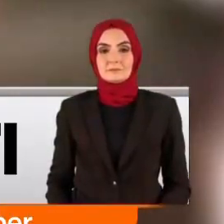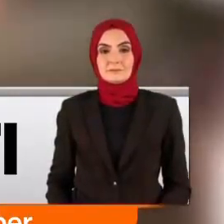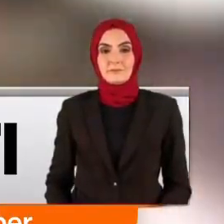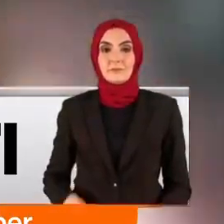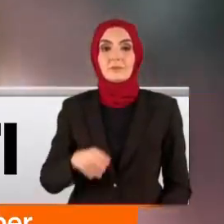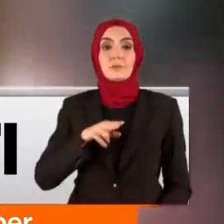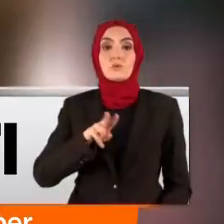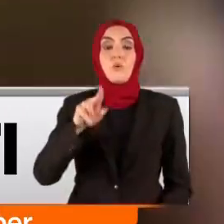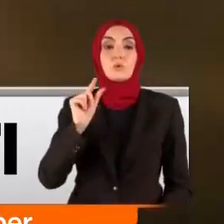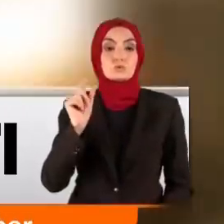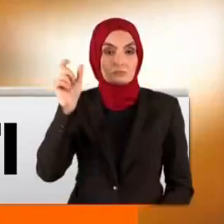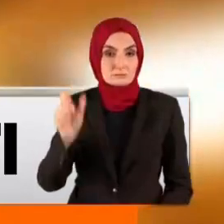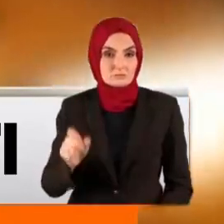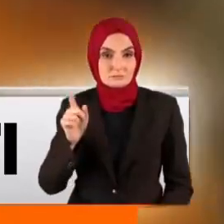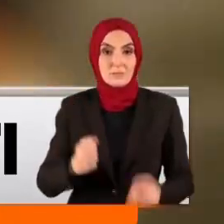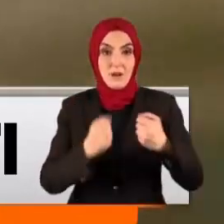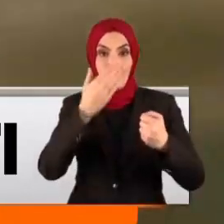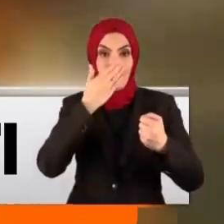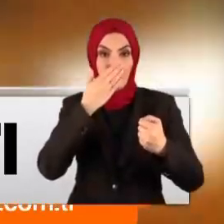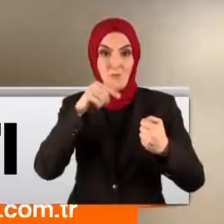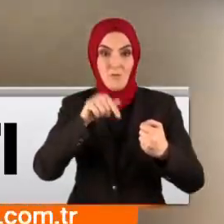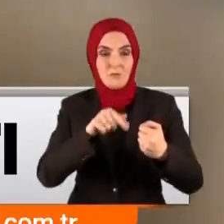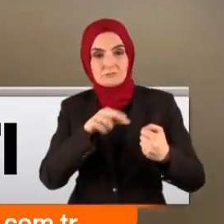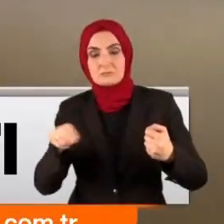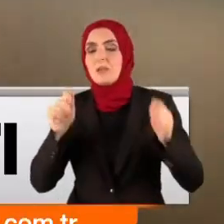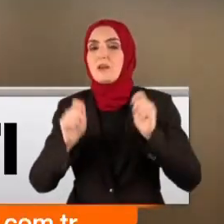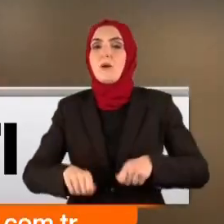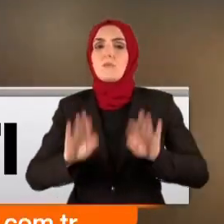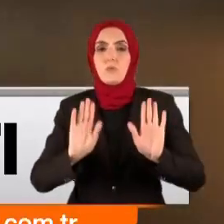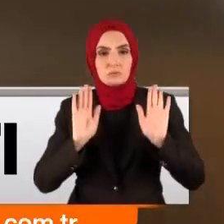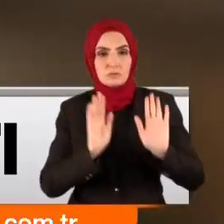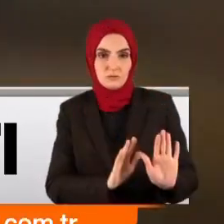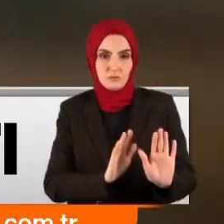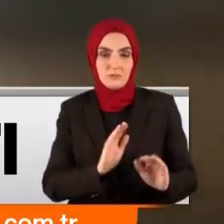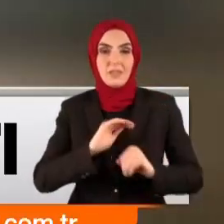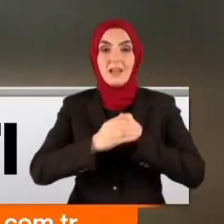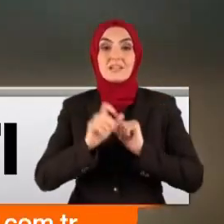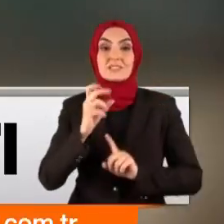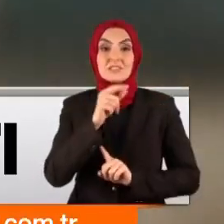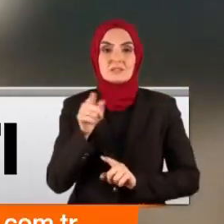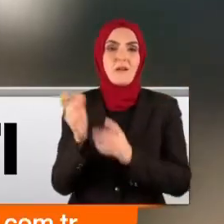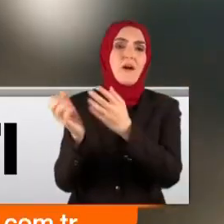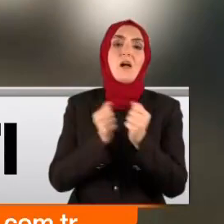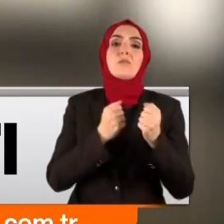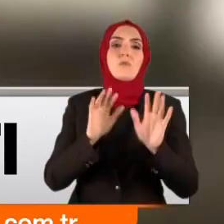Yolcu aracın önünden çekilmemekte, taksici de onu aracına almamakta kararlıydı.